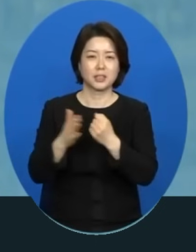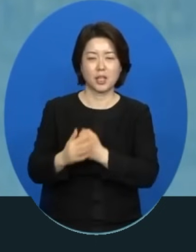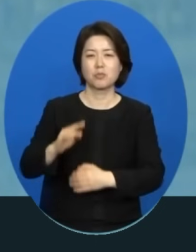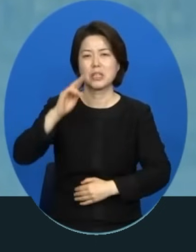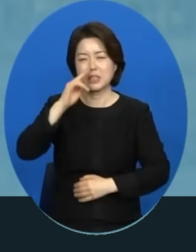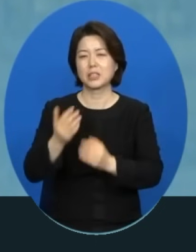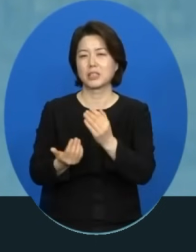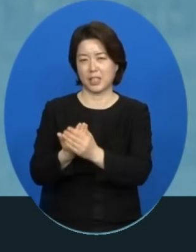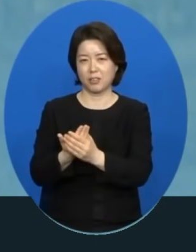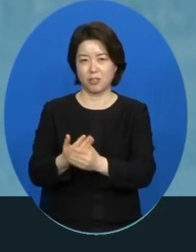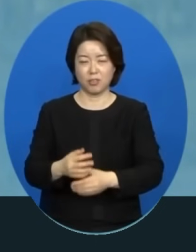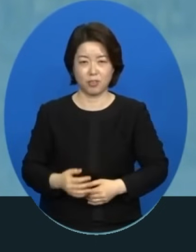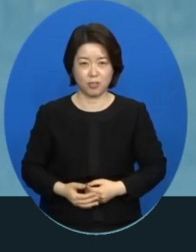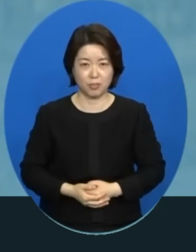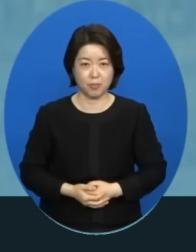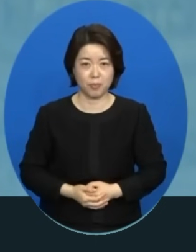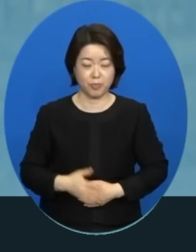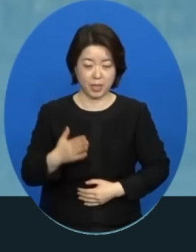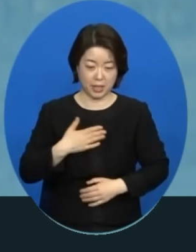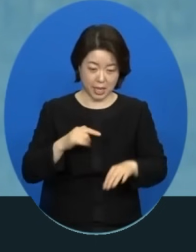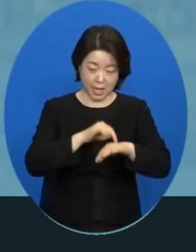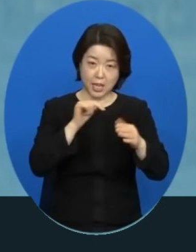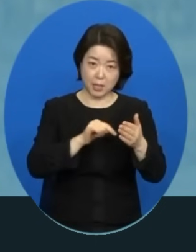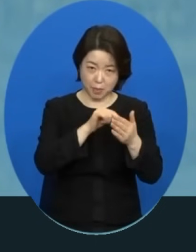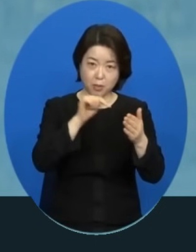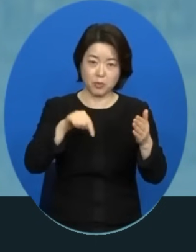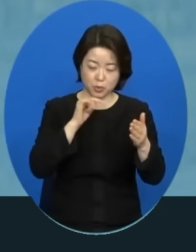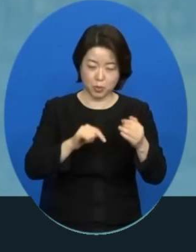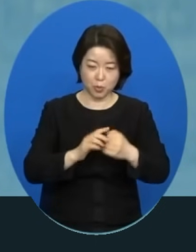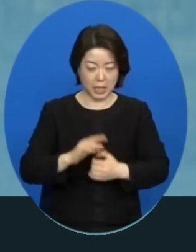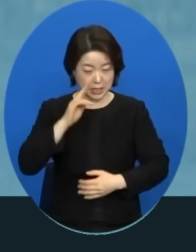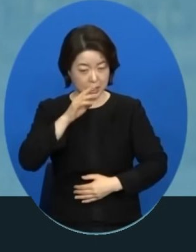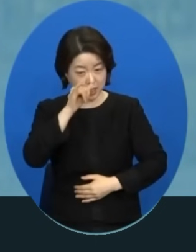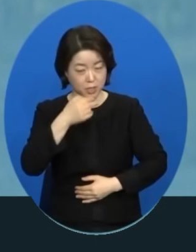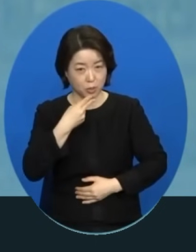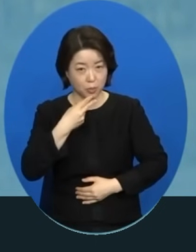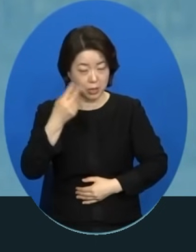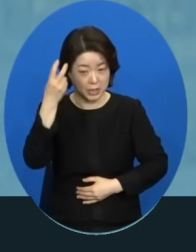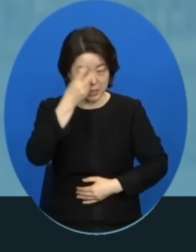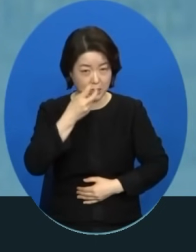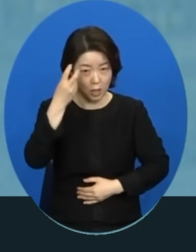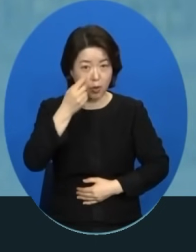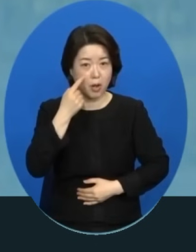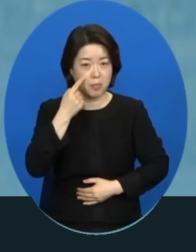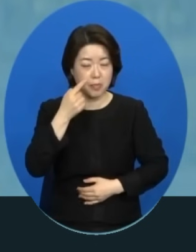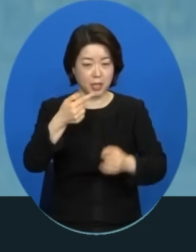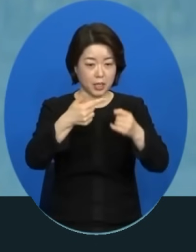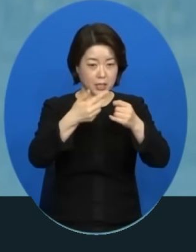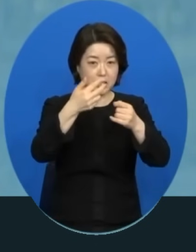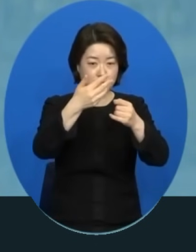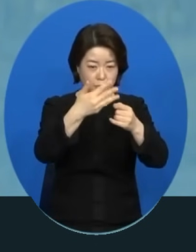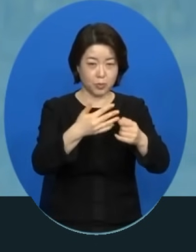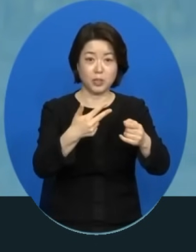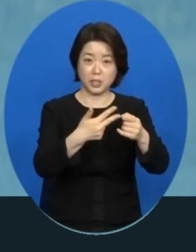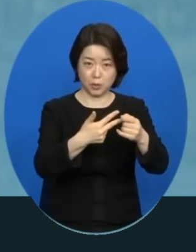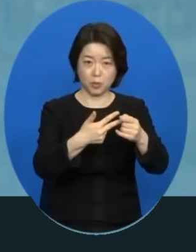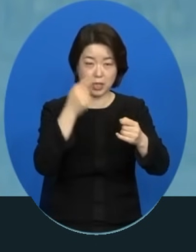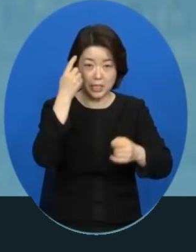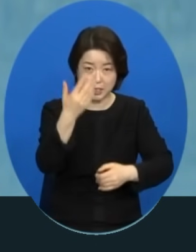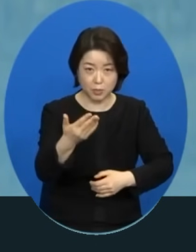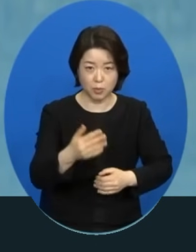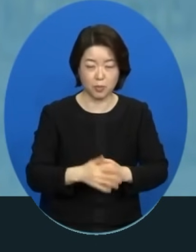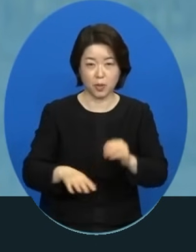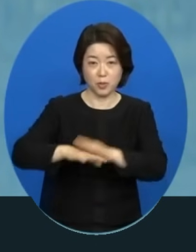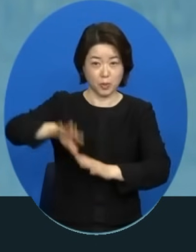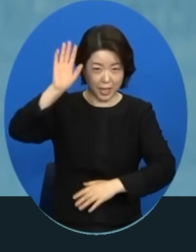여러분, 우리 안에 시기심이 있는지 없는지를 제가 오늘 점검해 드릴게요. 7가지 질문을 제가 드릴 테니까 손